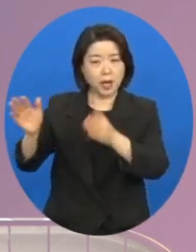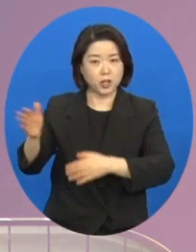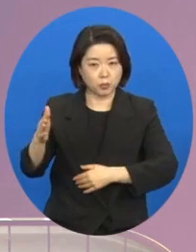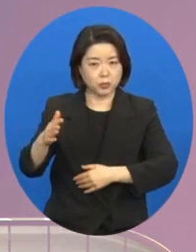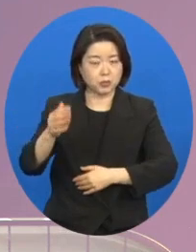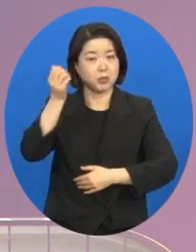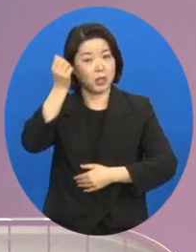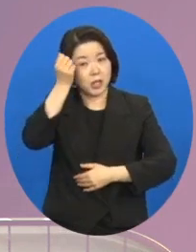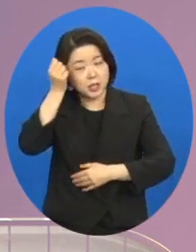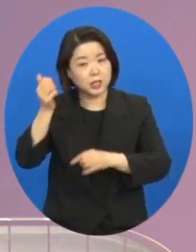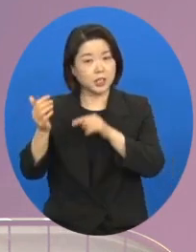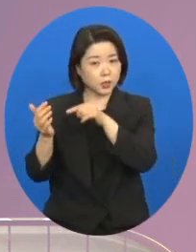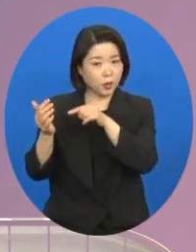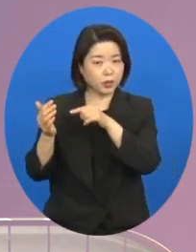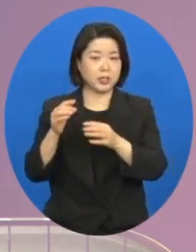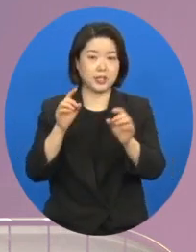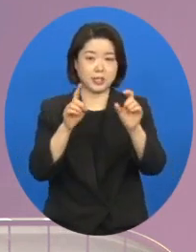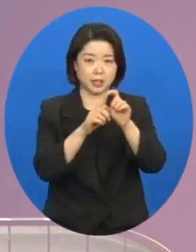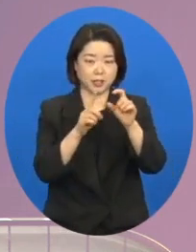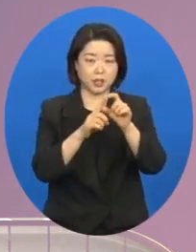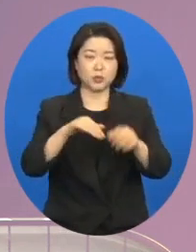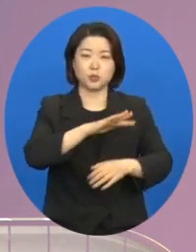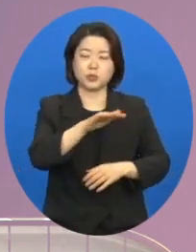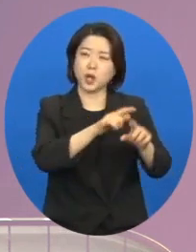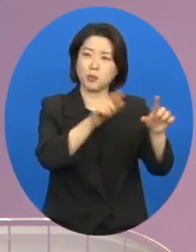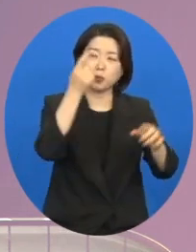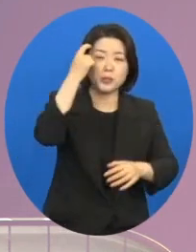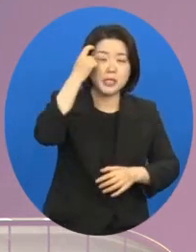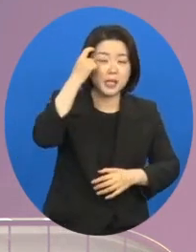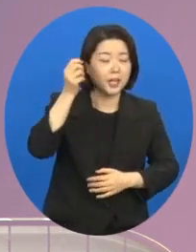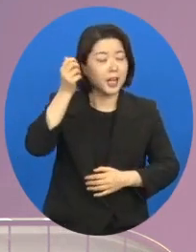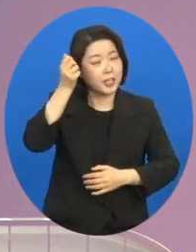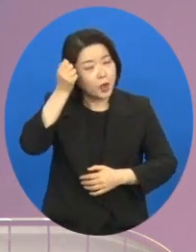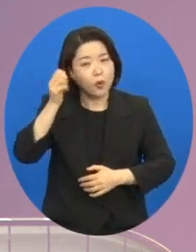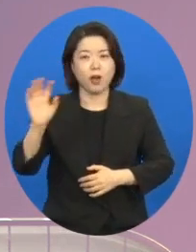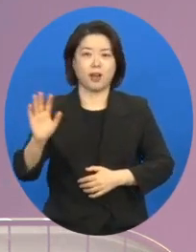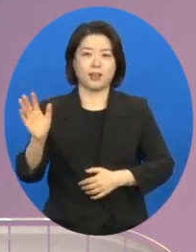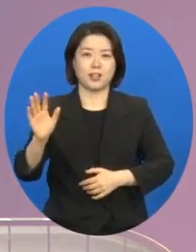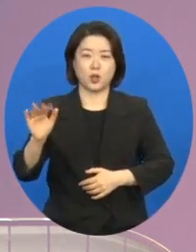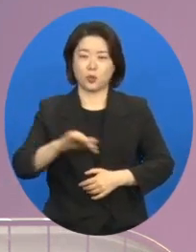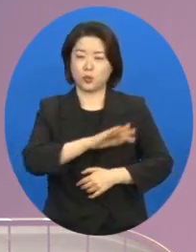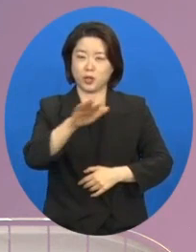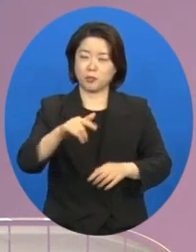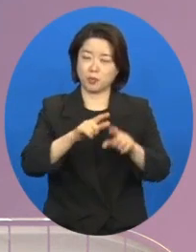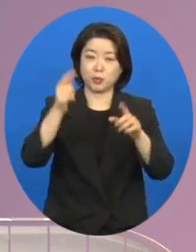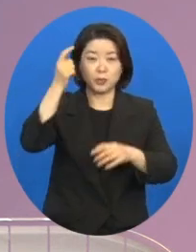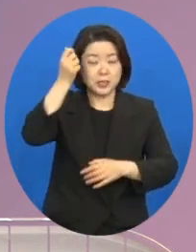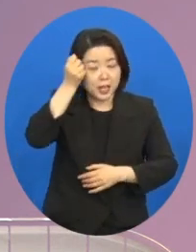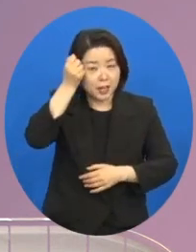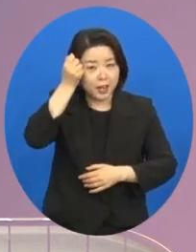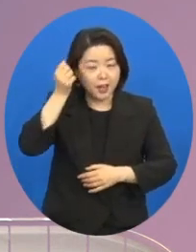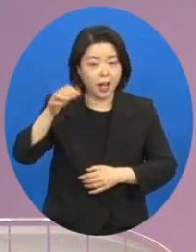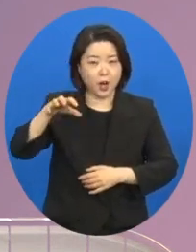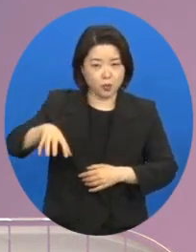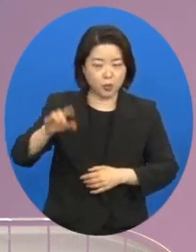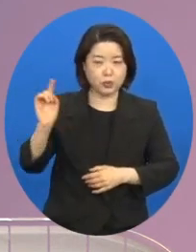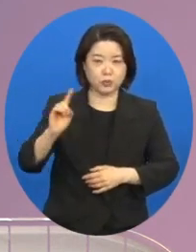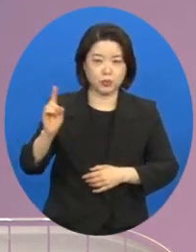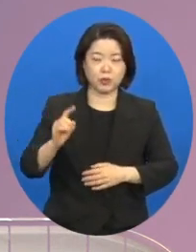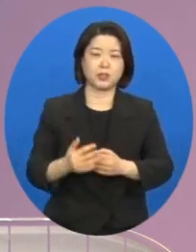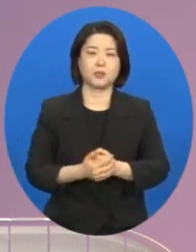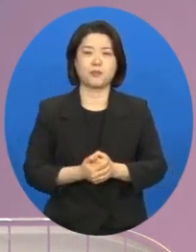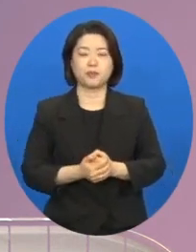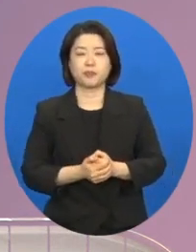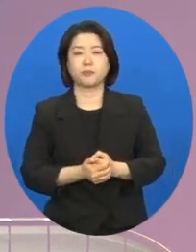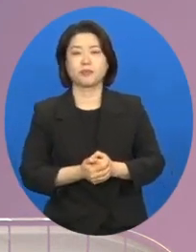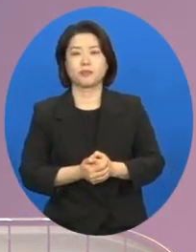나오는데 이 여간은 우리가 보통 생각하는 그 여간이 아닙니다. 우리가 보통 생각하는 그 여간은 누가복음 10장